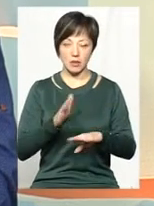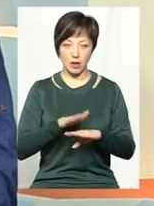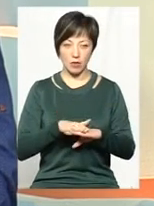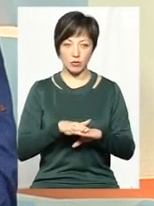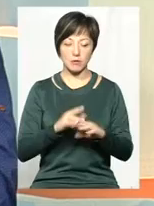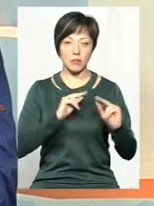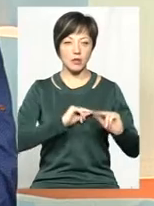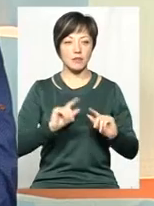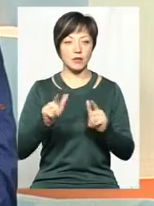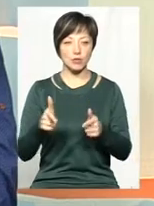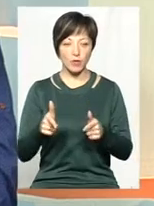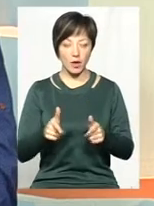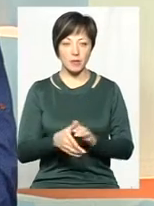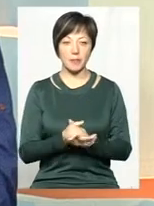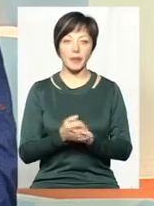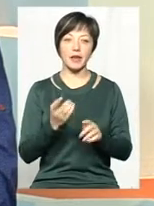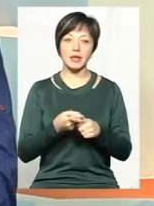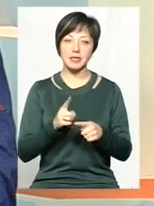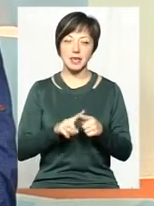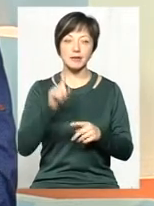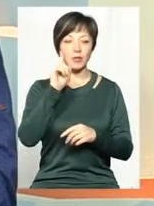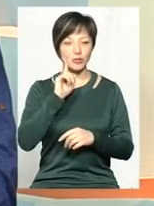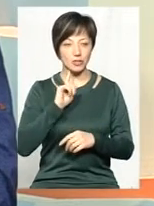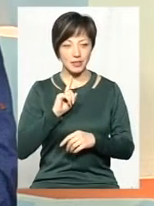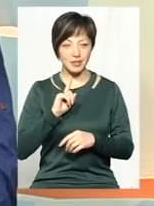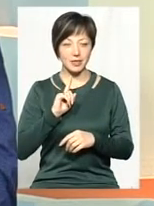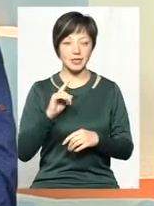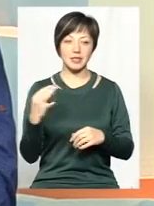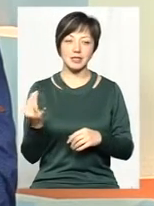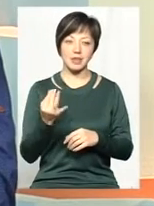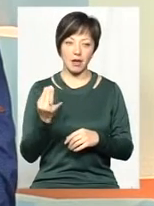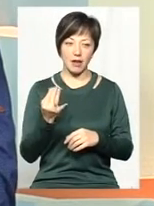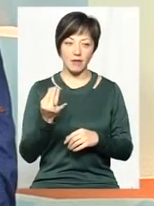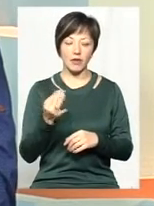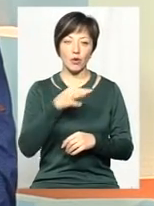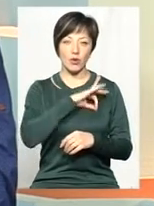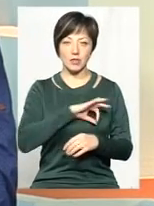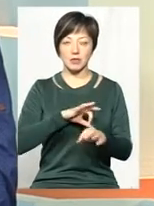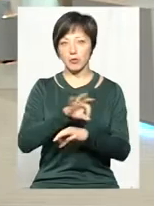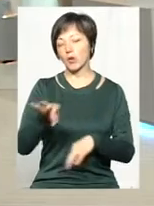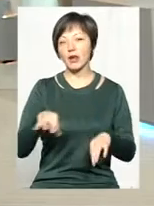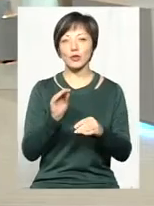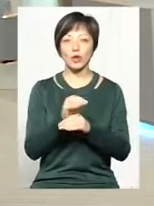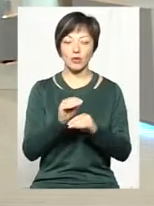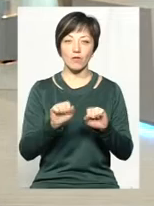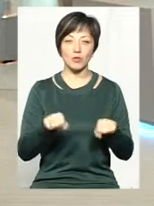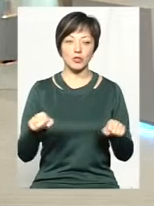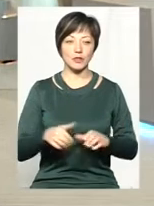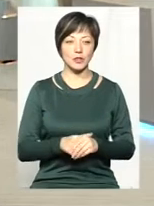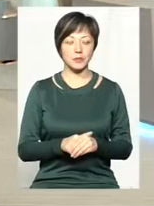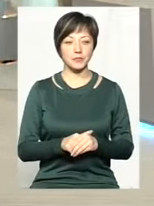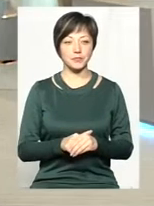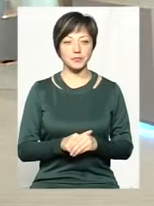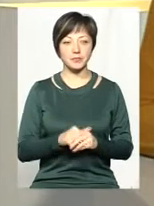із працевлаштуванням. А це такий смачний, цікавий і корисний проєкт. І додаткові можливості, так.